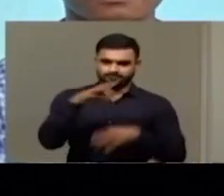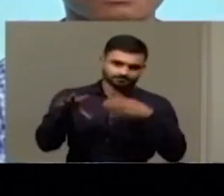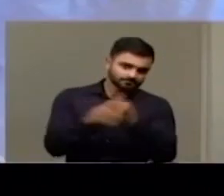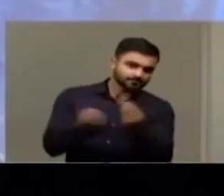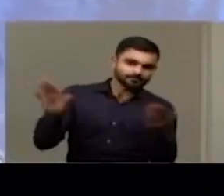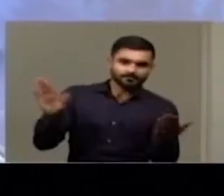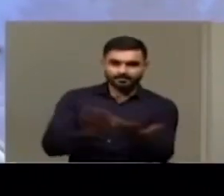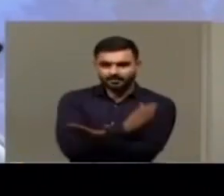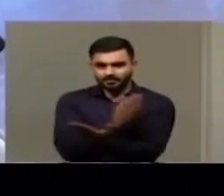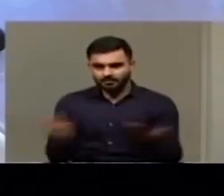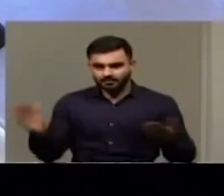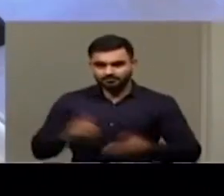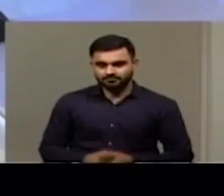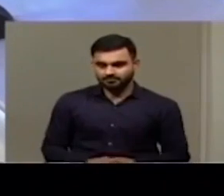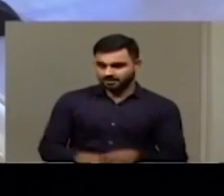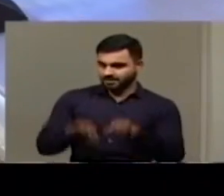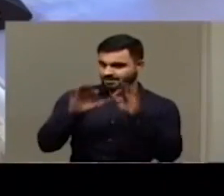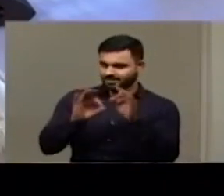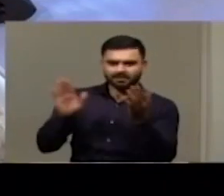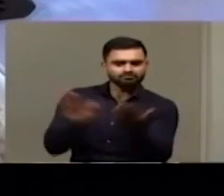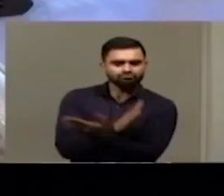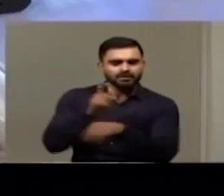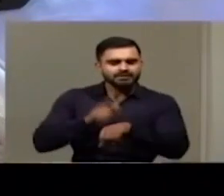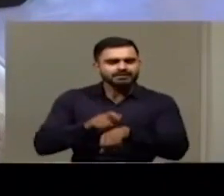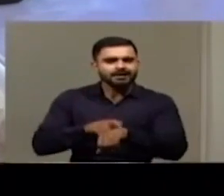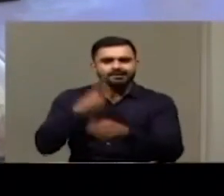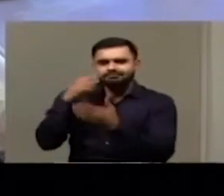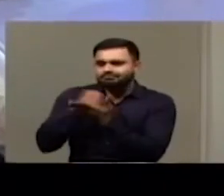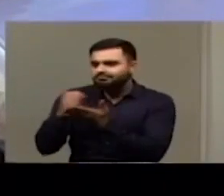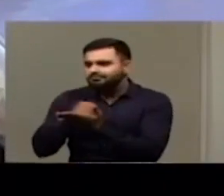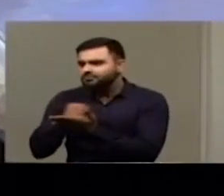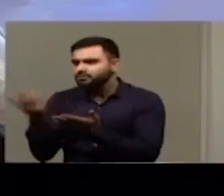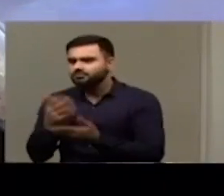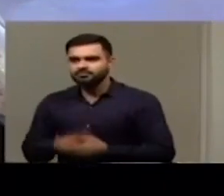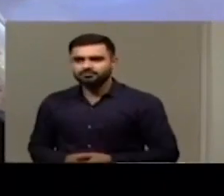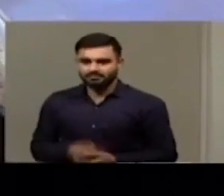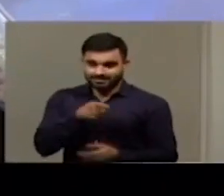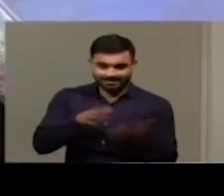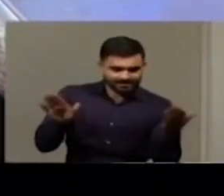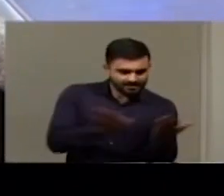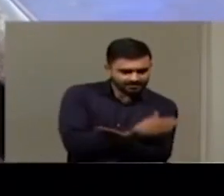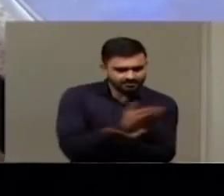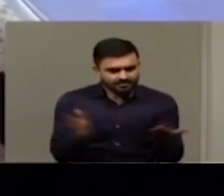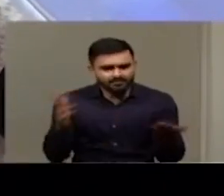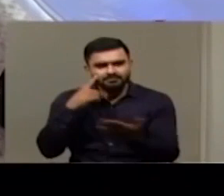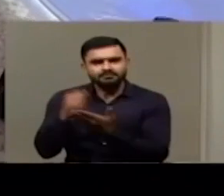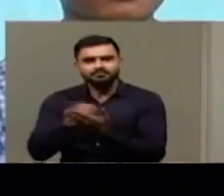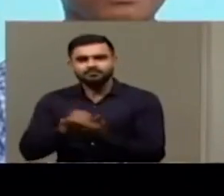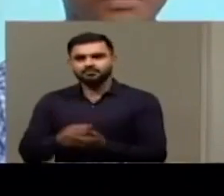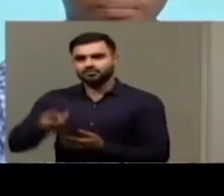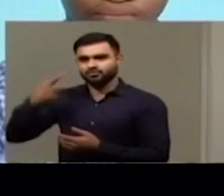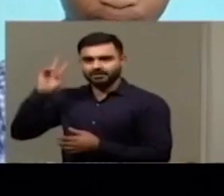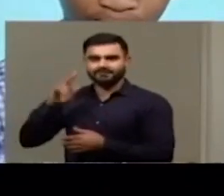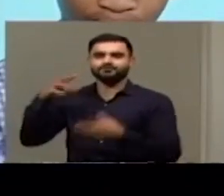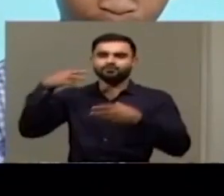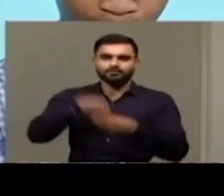पूरा ठीक से गाने में आपको कितना ज़्यादा प्रैक्टिस करना हुआ? इस सॉन्ग को गाने के लिए हमें मतलब जैसे परसों हमारे पास